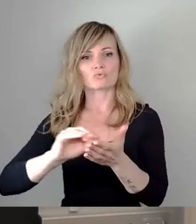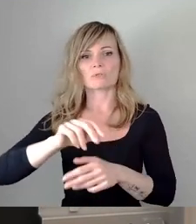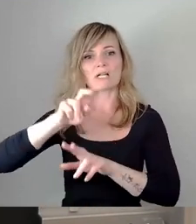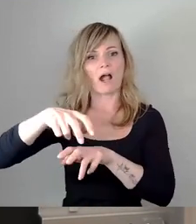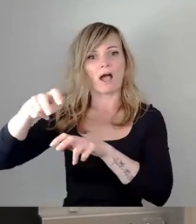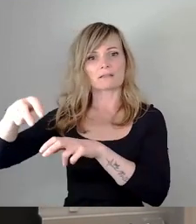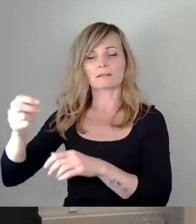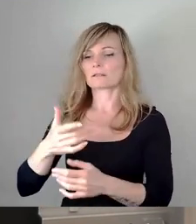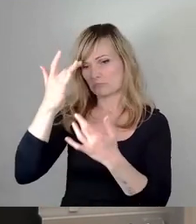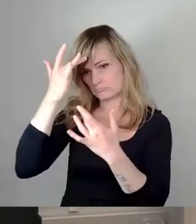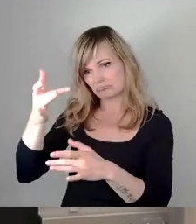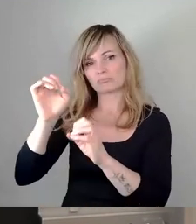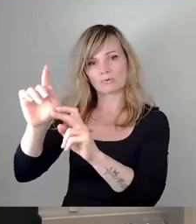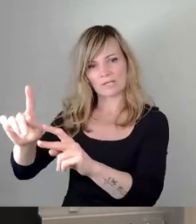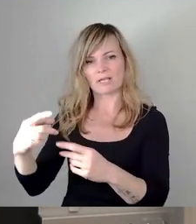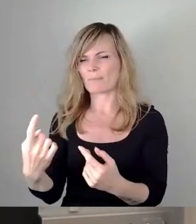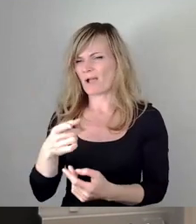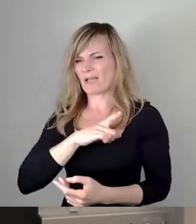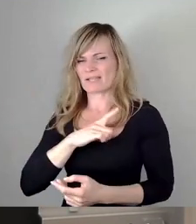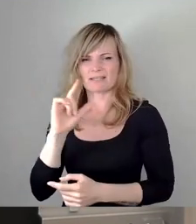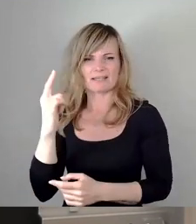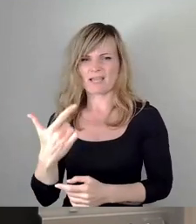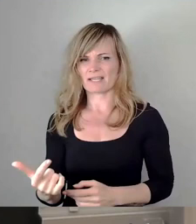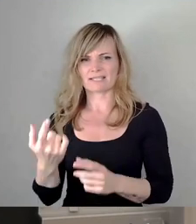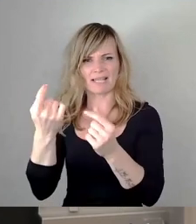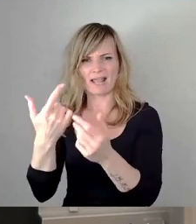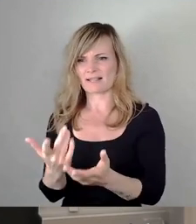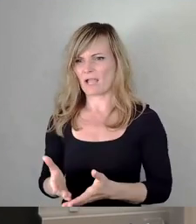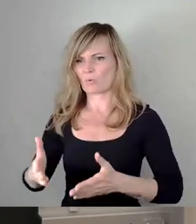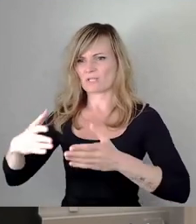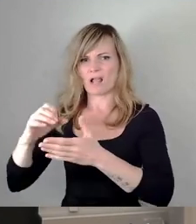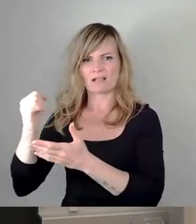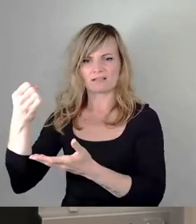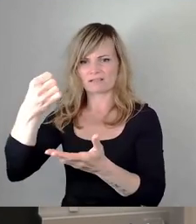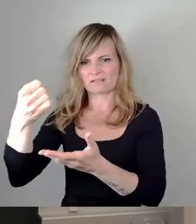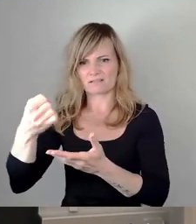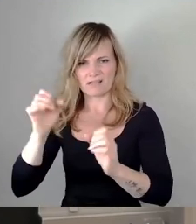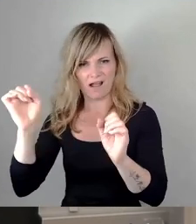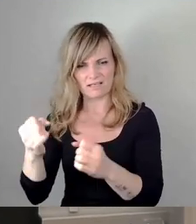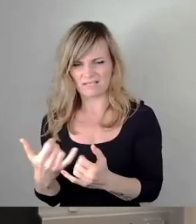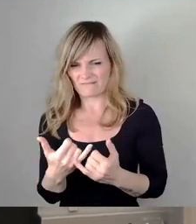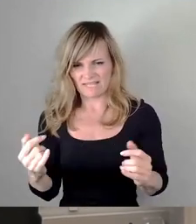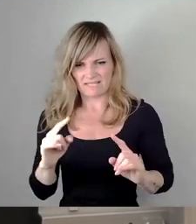aber aktuell auch nie wirklich das Geld im Haushalt. Also wie es funktionieren soll, frage ich mich. Mit anderen Worten,